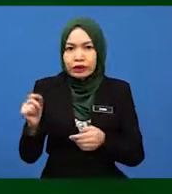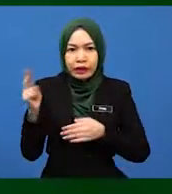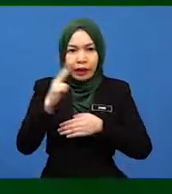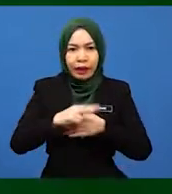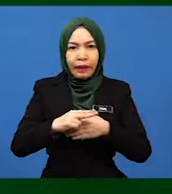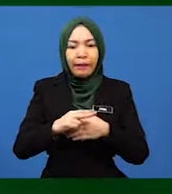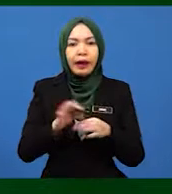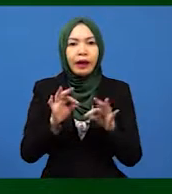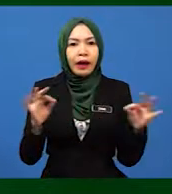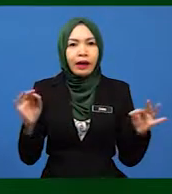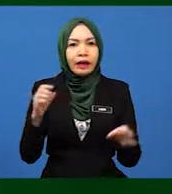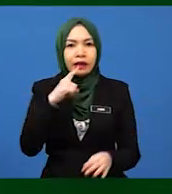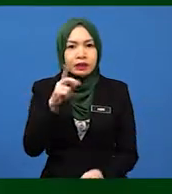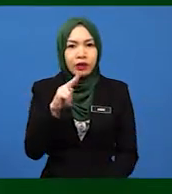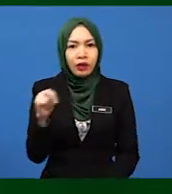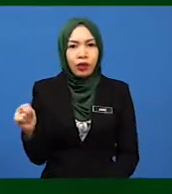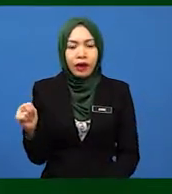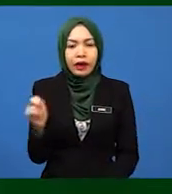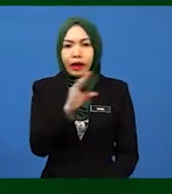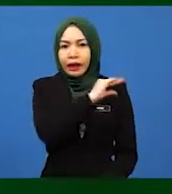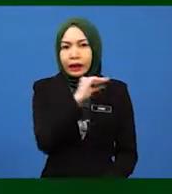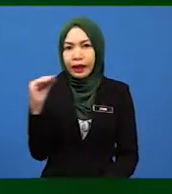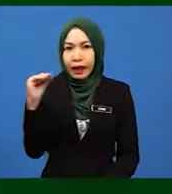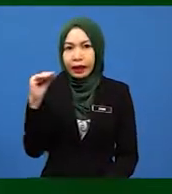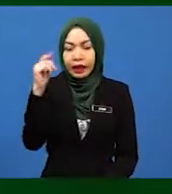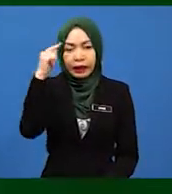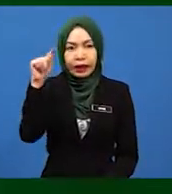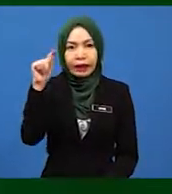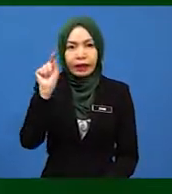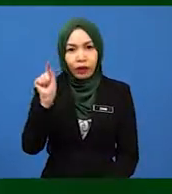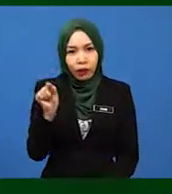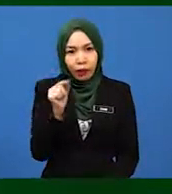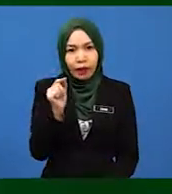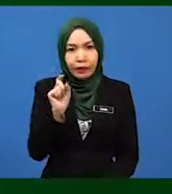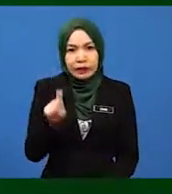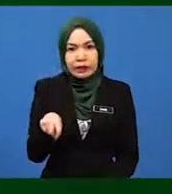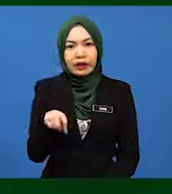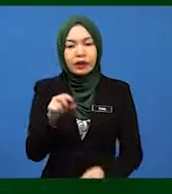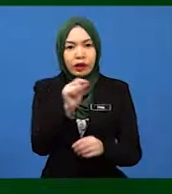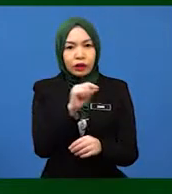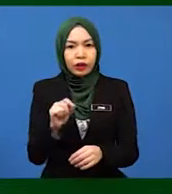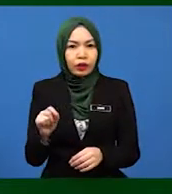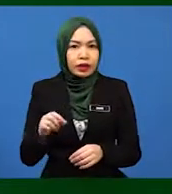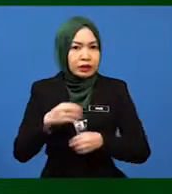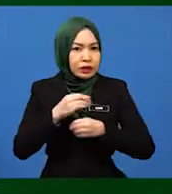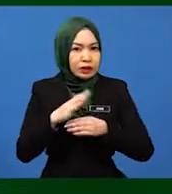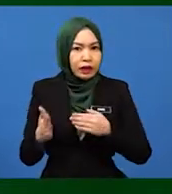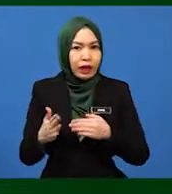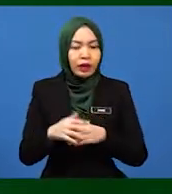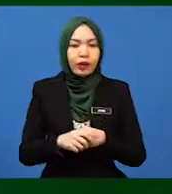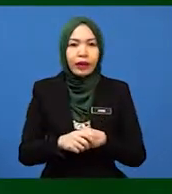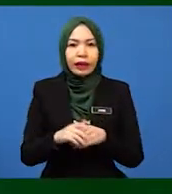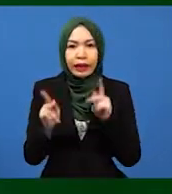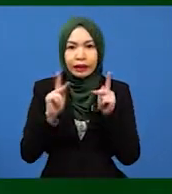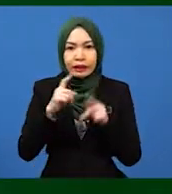Tanda koma mesti diikuti selepas kata seru. Di hujung ayat seruan